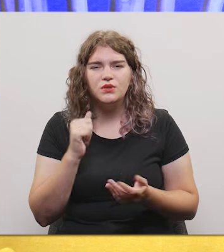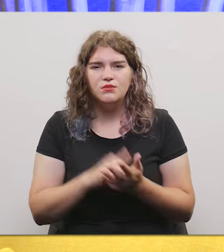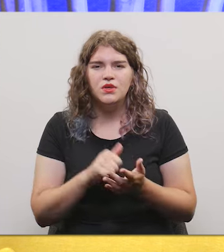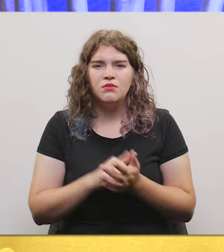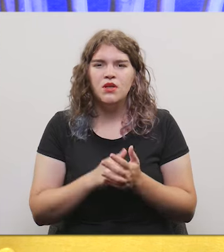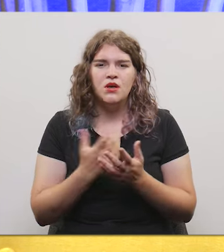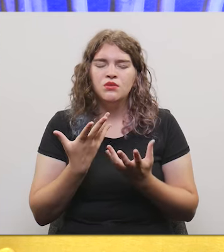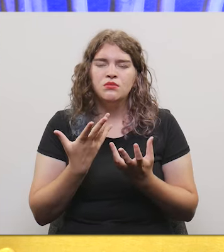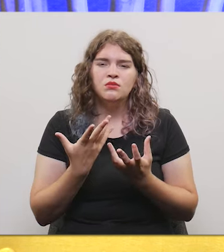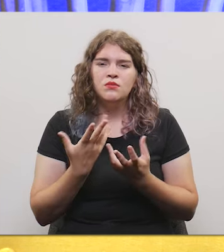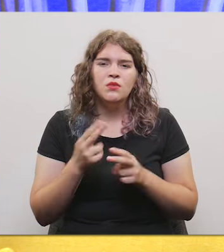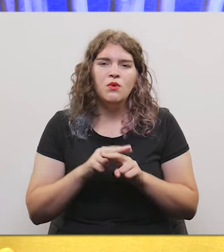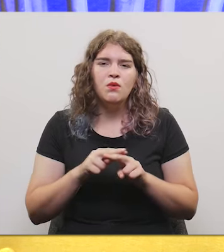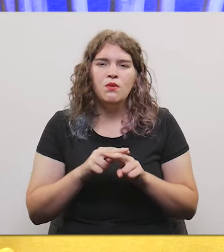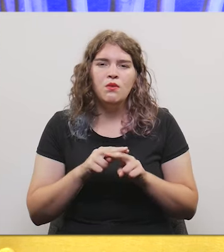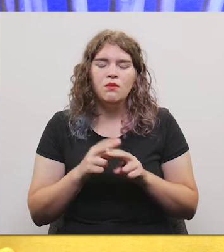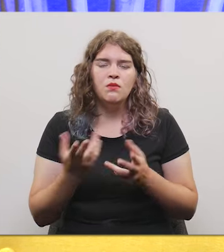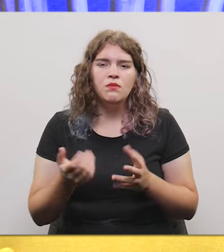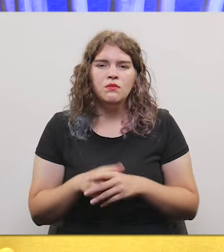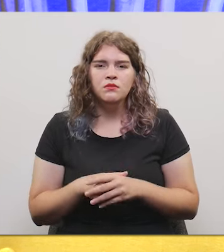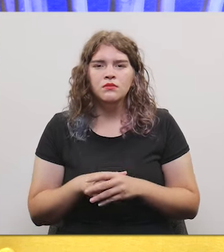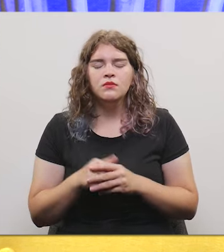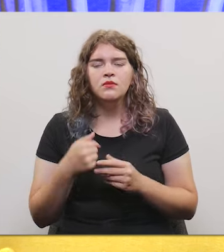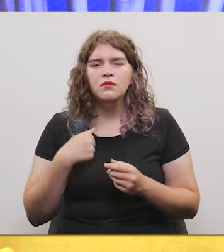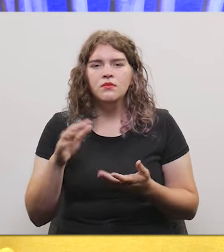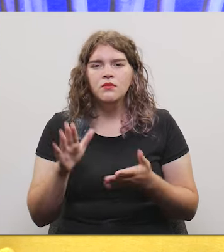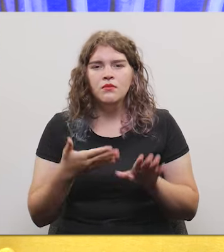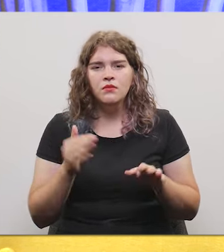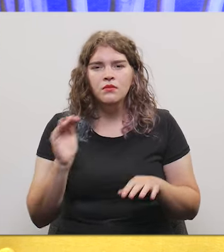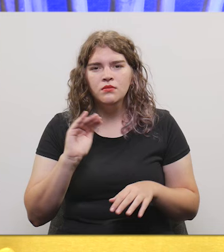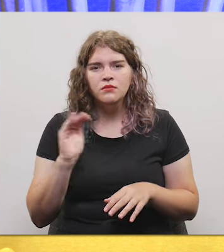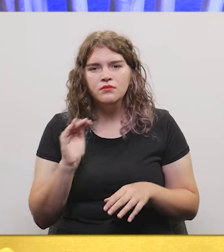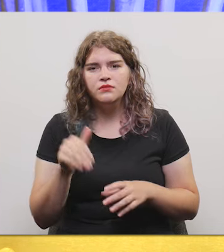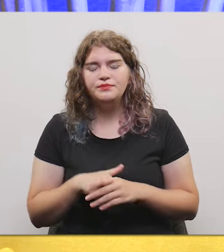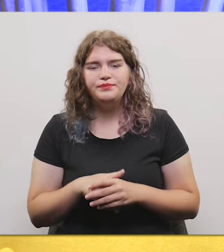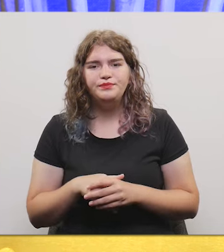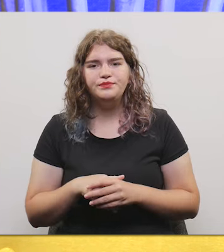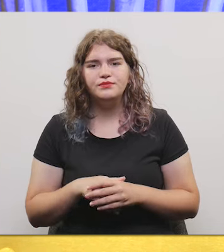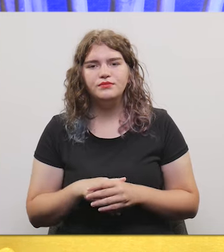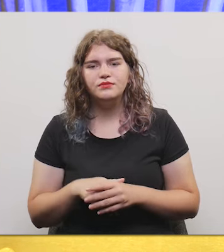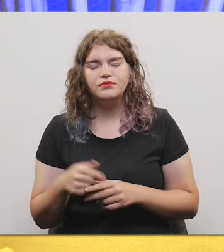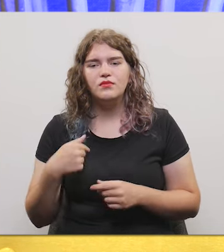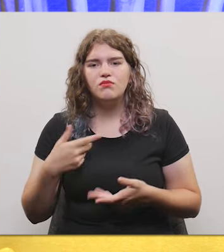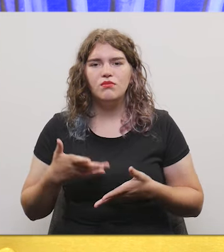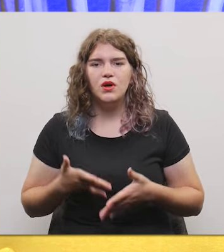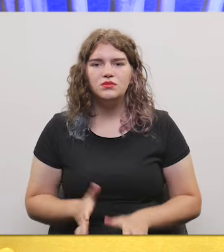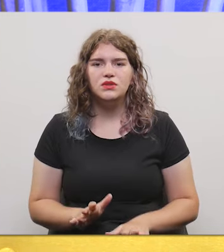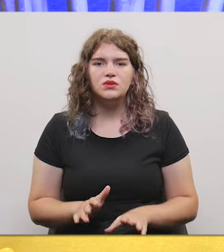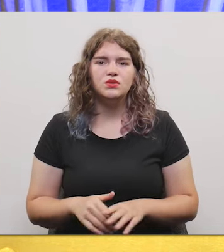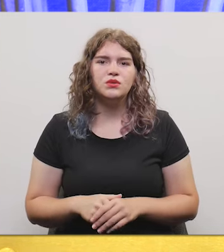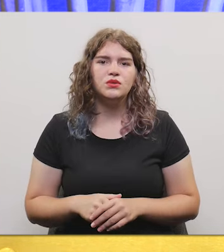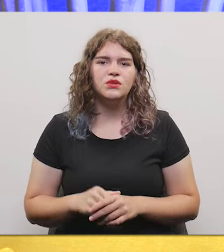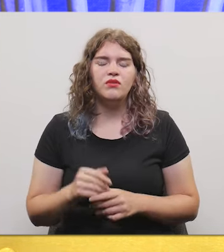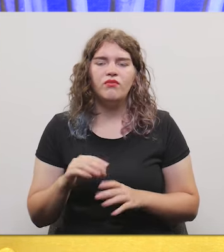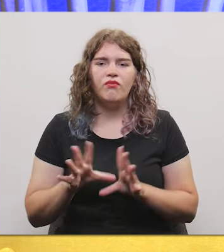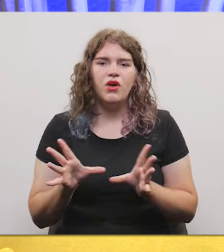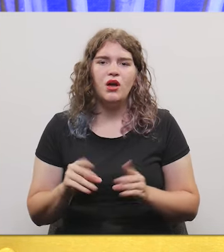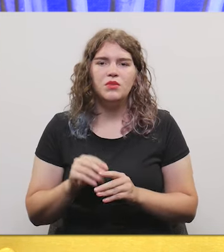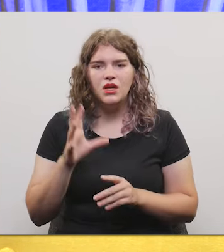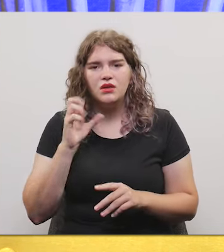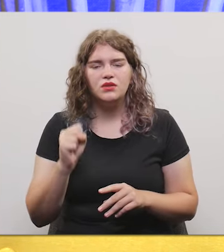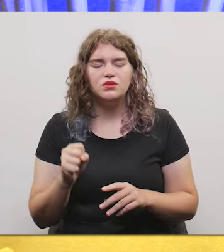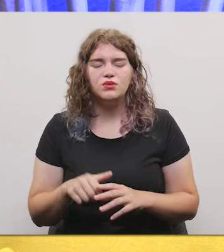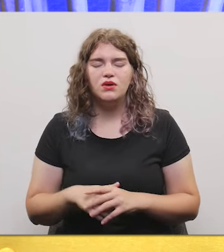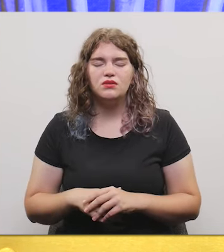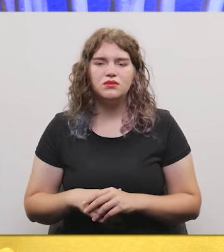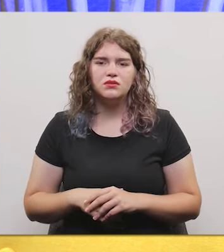Biblia? Da. A pornit în copilărie. M-am născut într-o